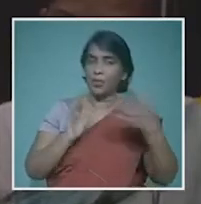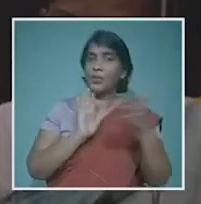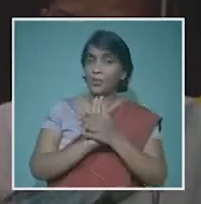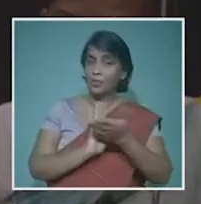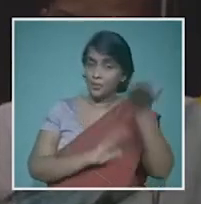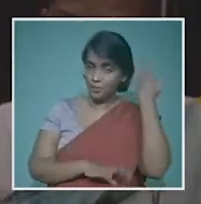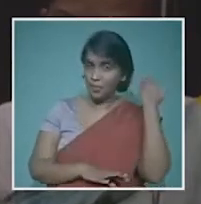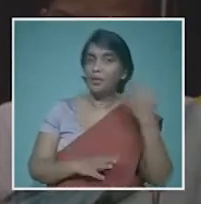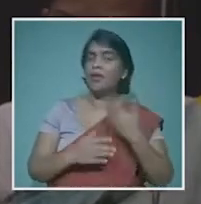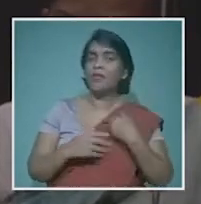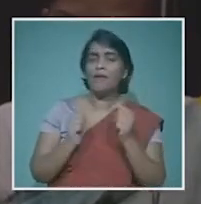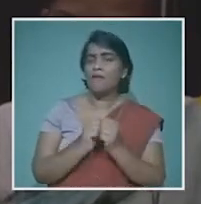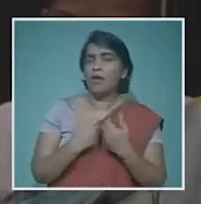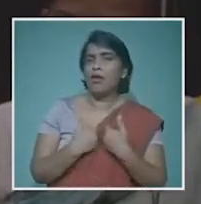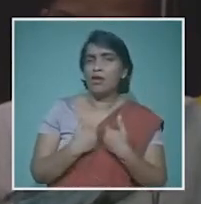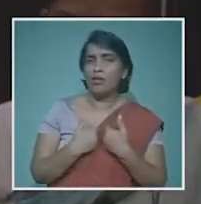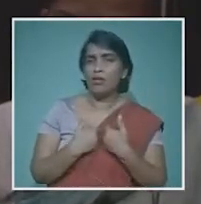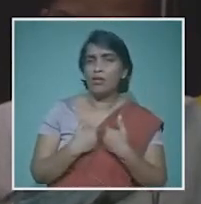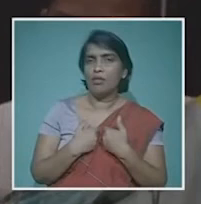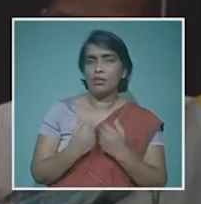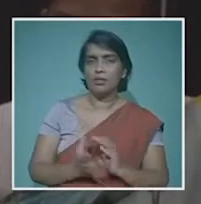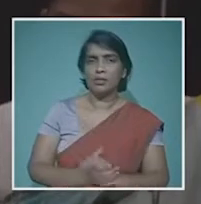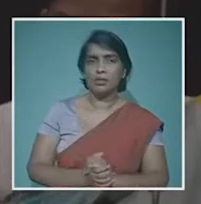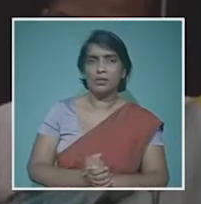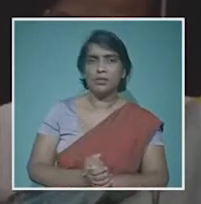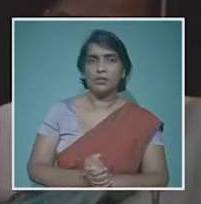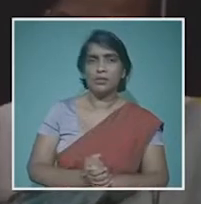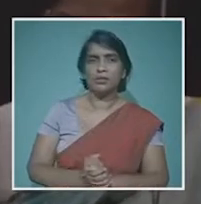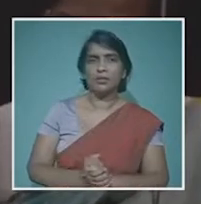කාලේ අපි මොකද කරේ ඔව් රජිත් කියන්න